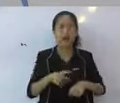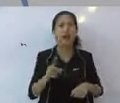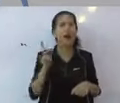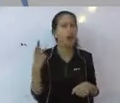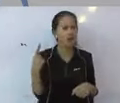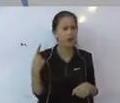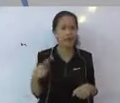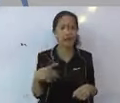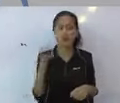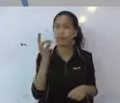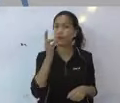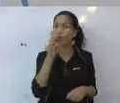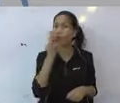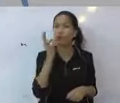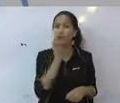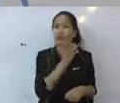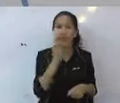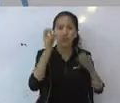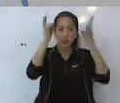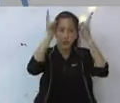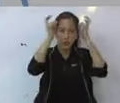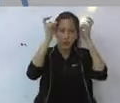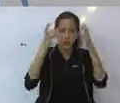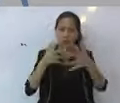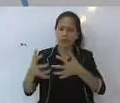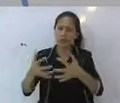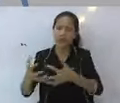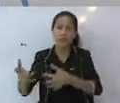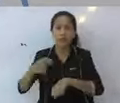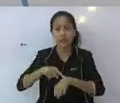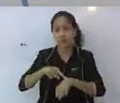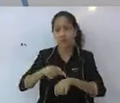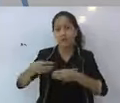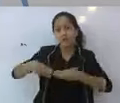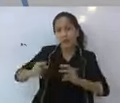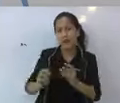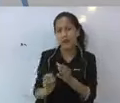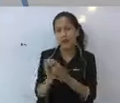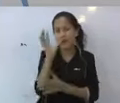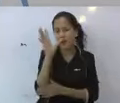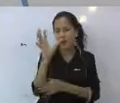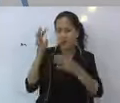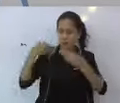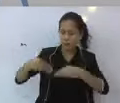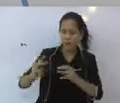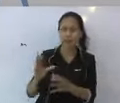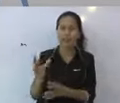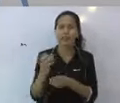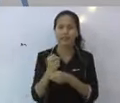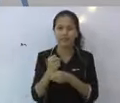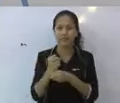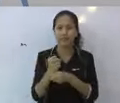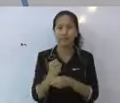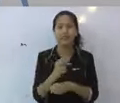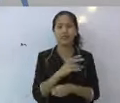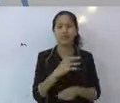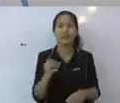na kahit anong season, tumutubo, di ba? Meron tayong pwedeng makuha. Okay, meron din